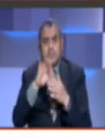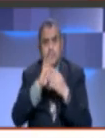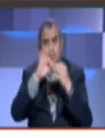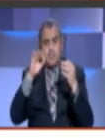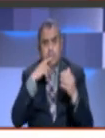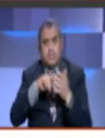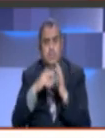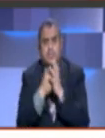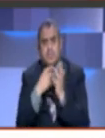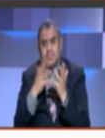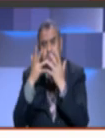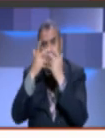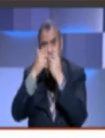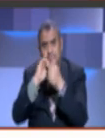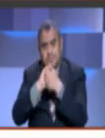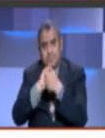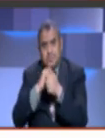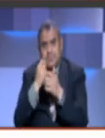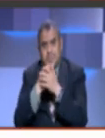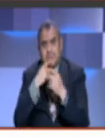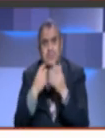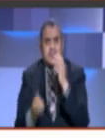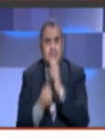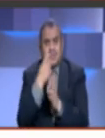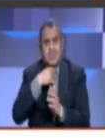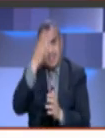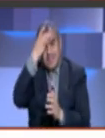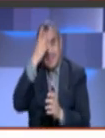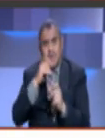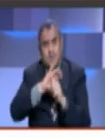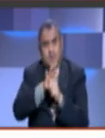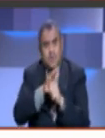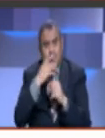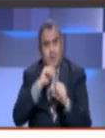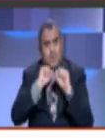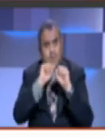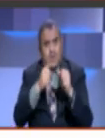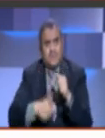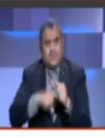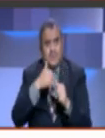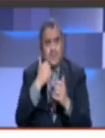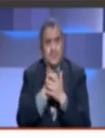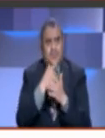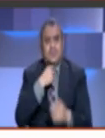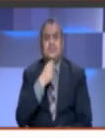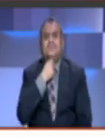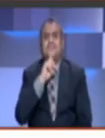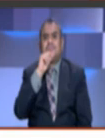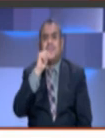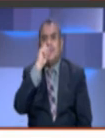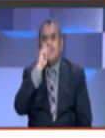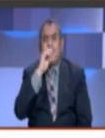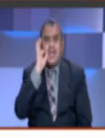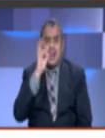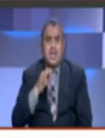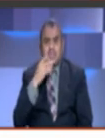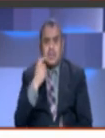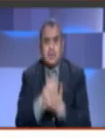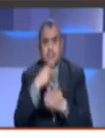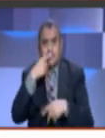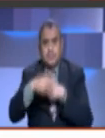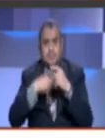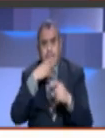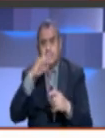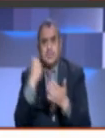أي علاقة بزيادة فرصة الإصابة بمرض كوفيد من عدم. أصل مسألة ترطيب الحلق دي فعلا يا دكتور كانت فترة معانا